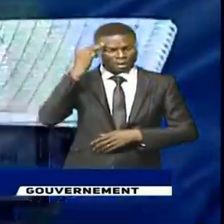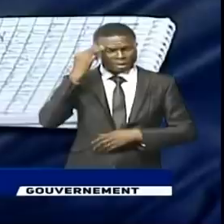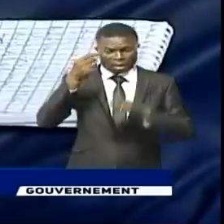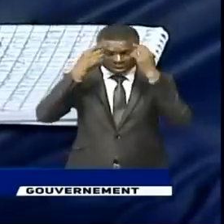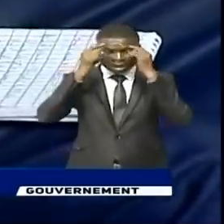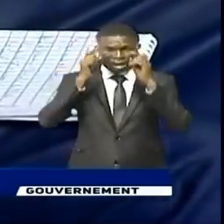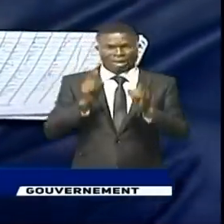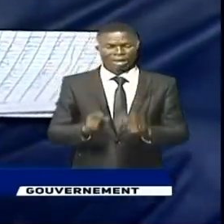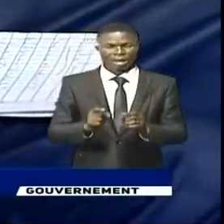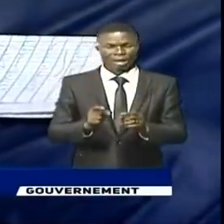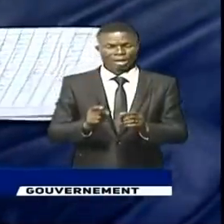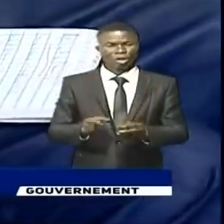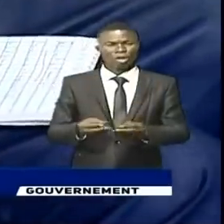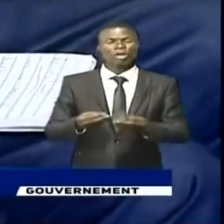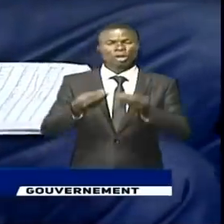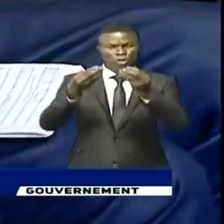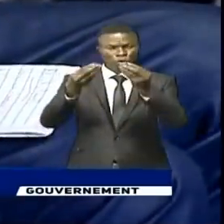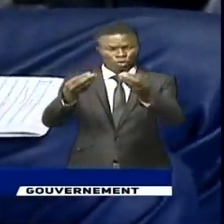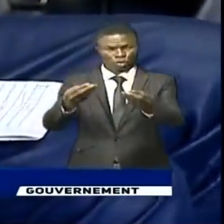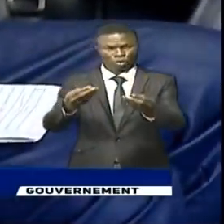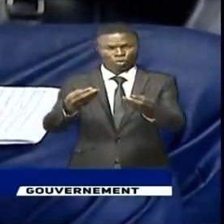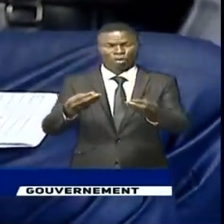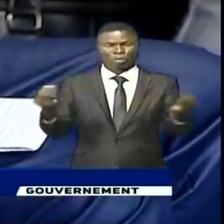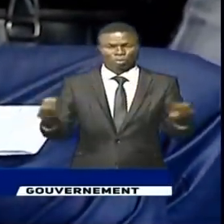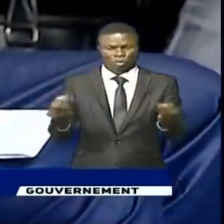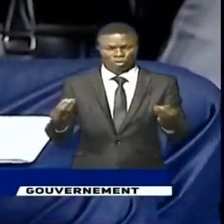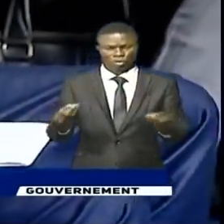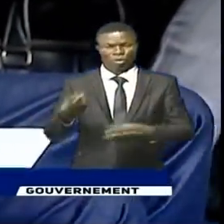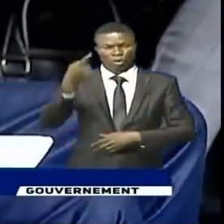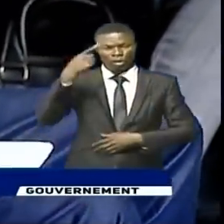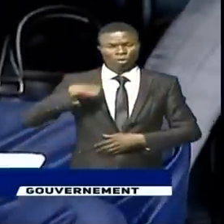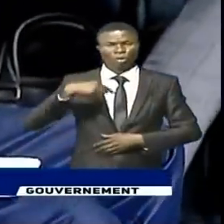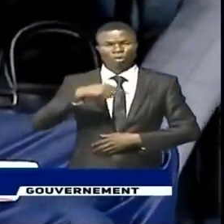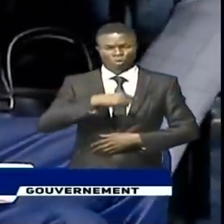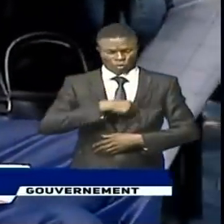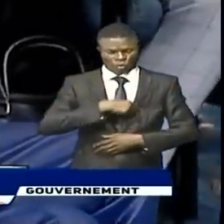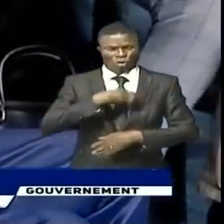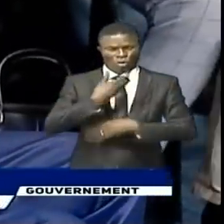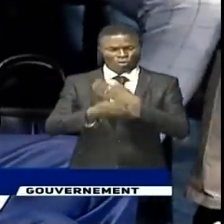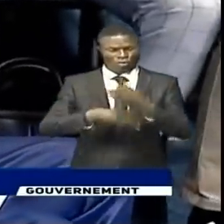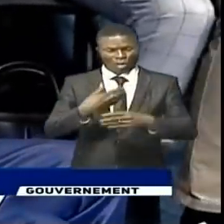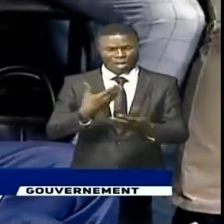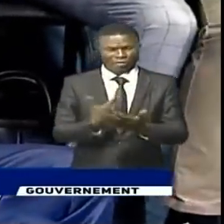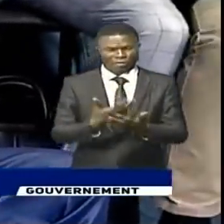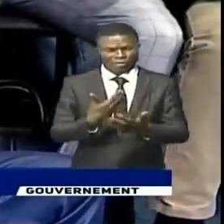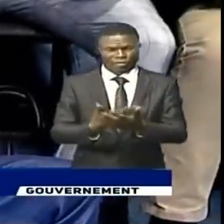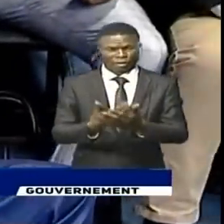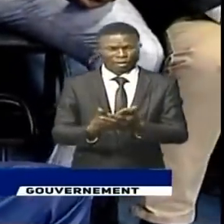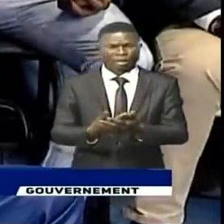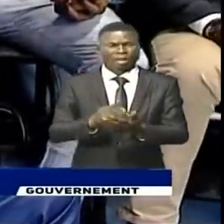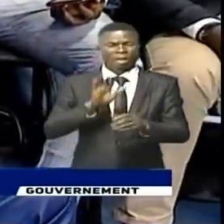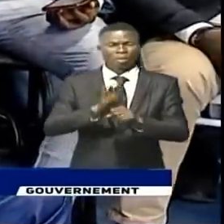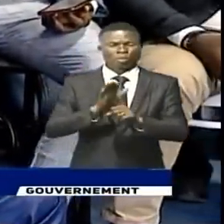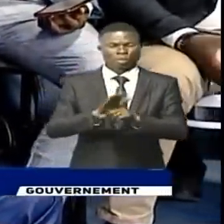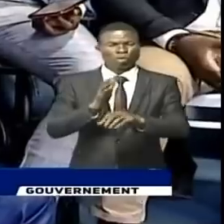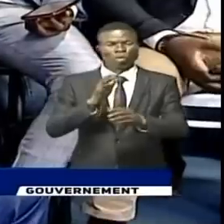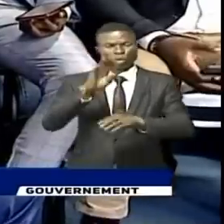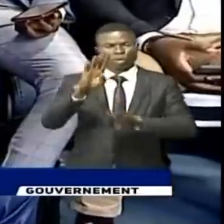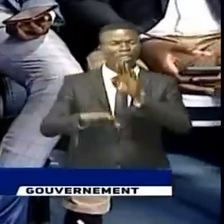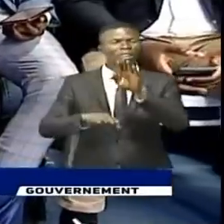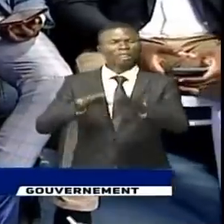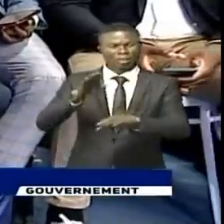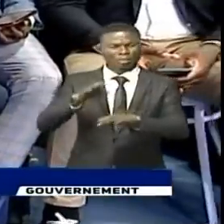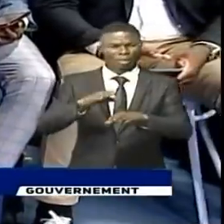a été prise pour que nous puissions finaliser les différentes procédures qui ont